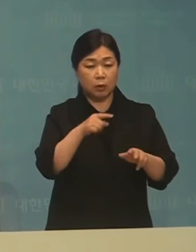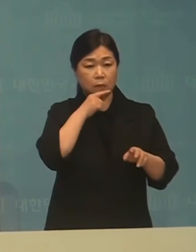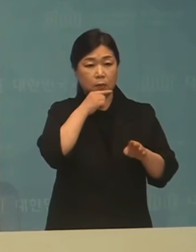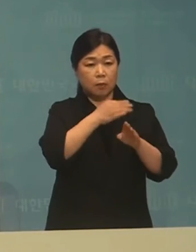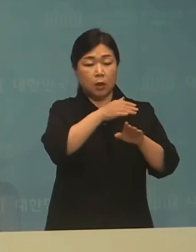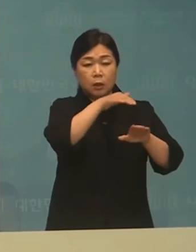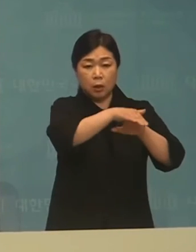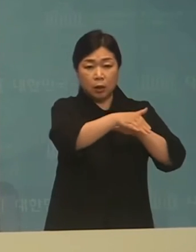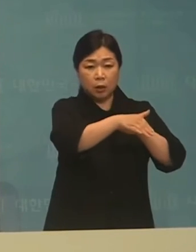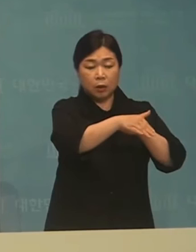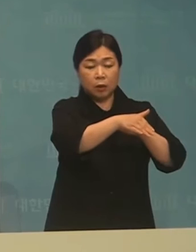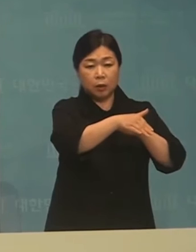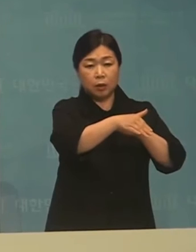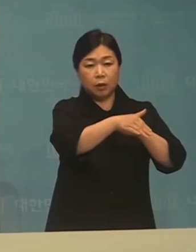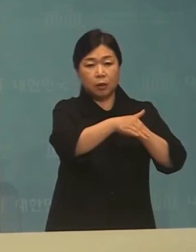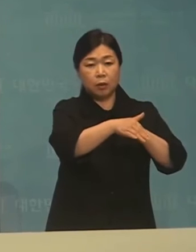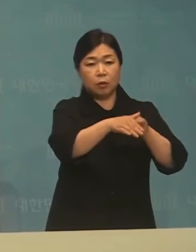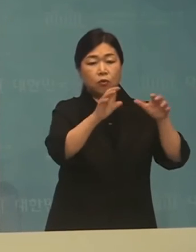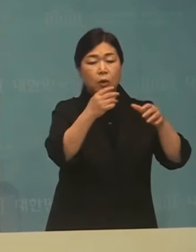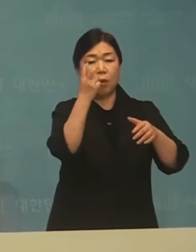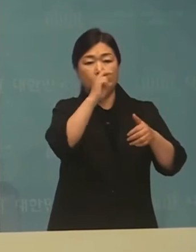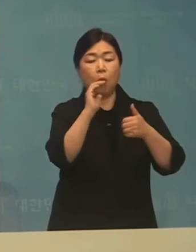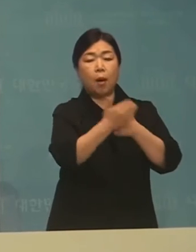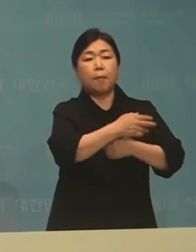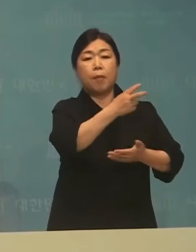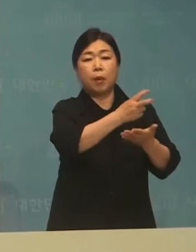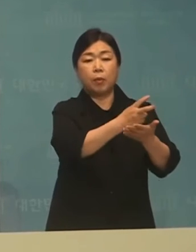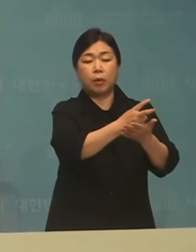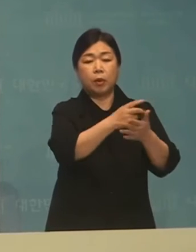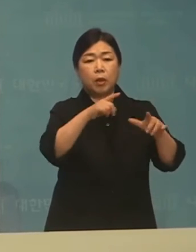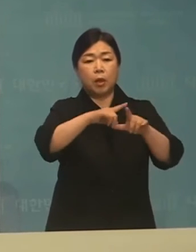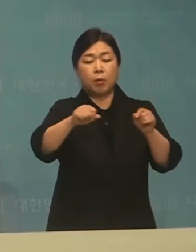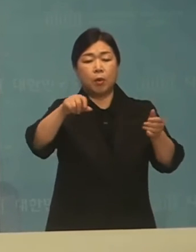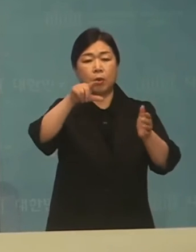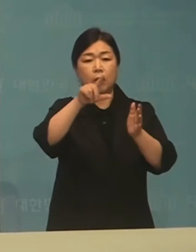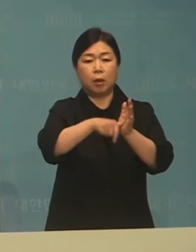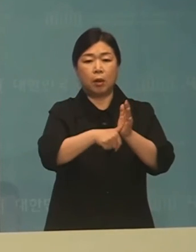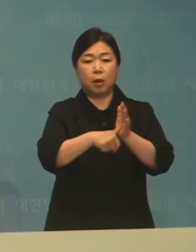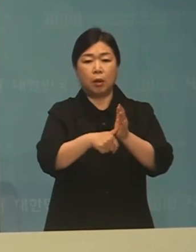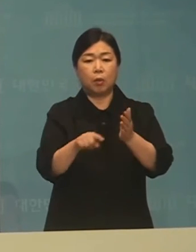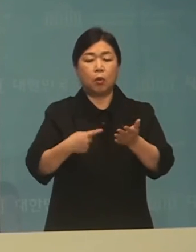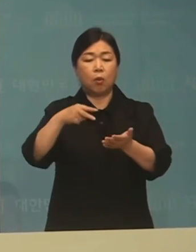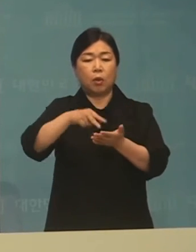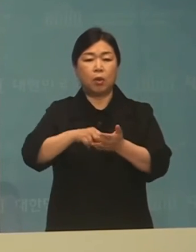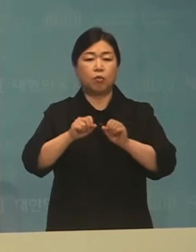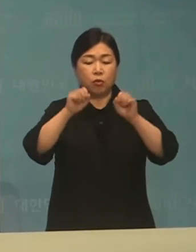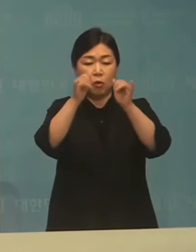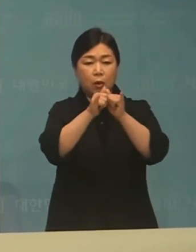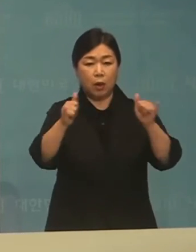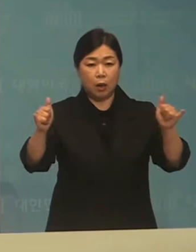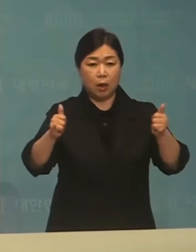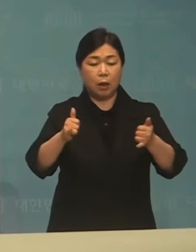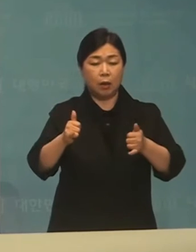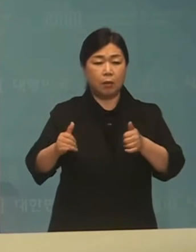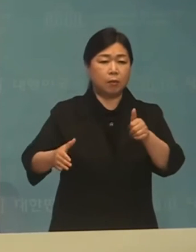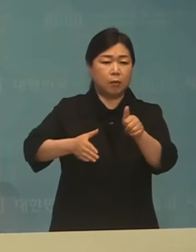빨갱이 잡는 국가보안법은 일제 때 독립운동가 잡는